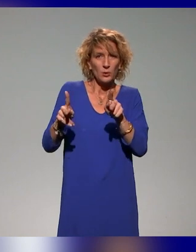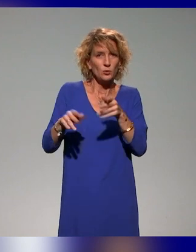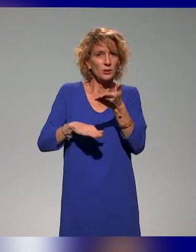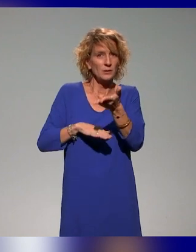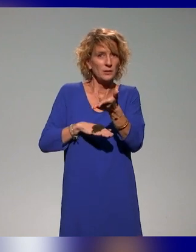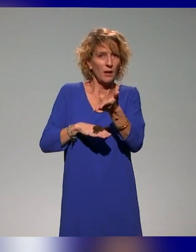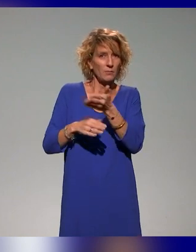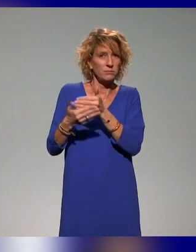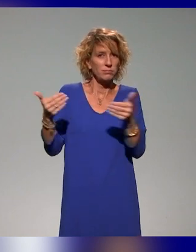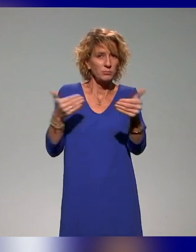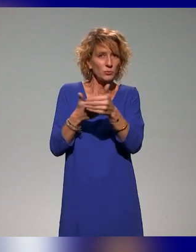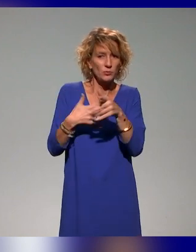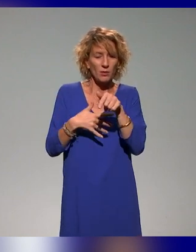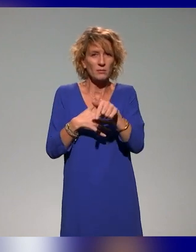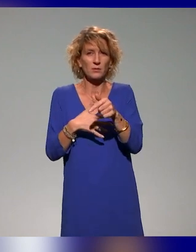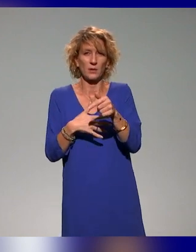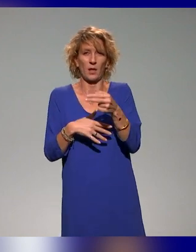la plus utilisée